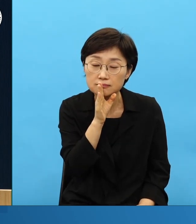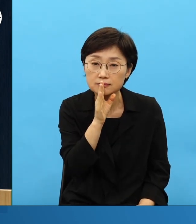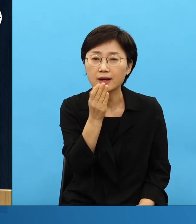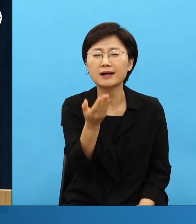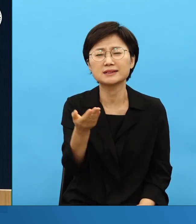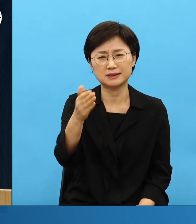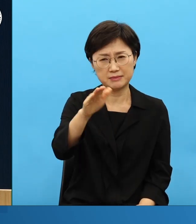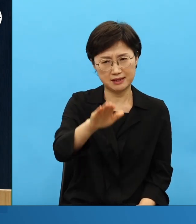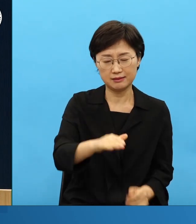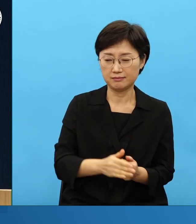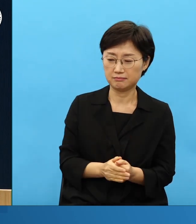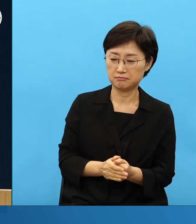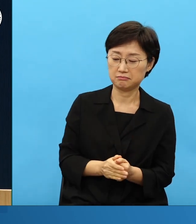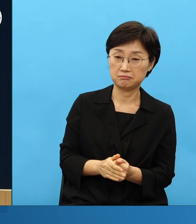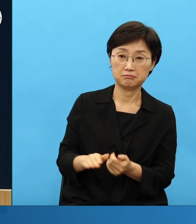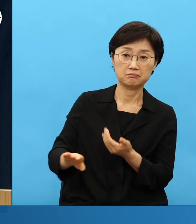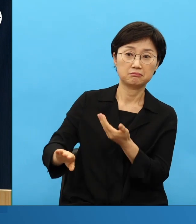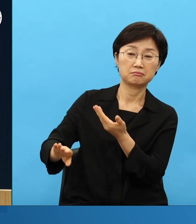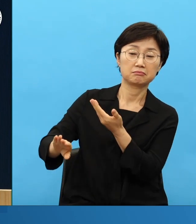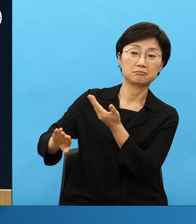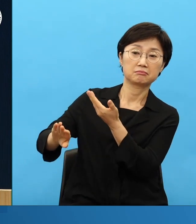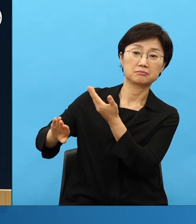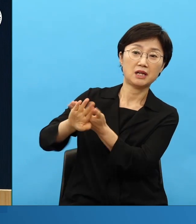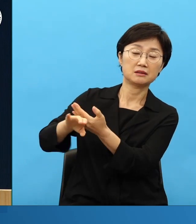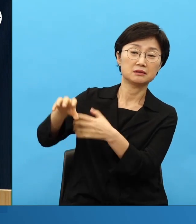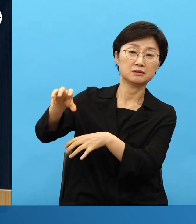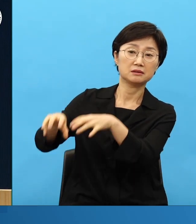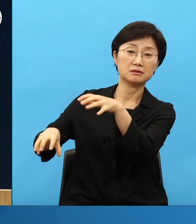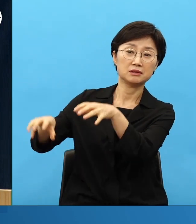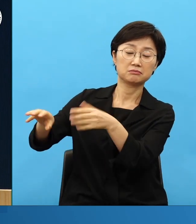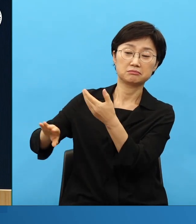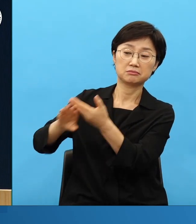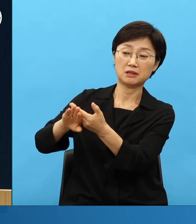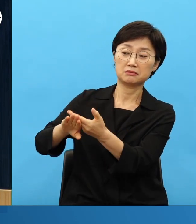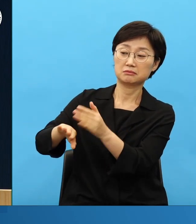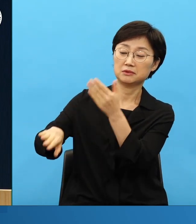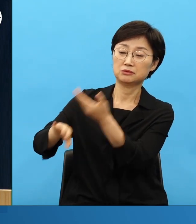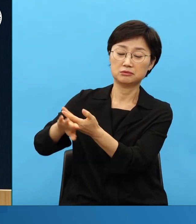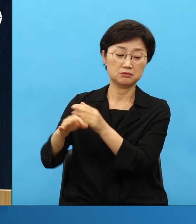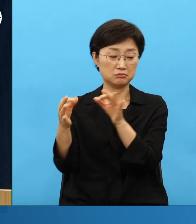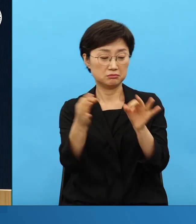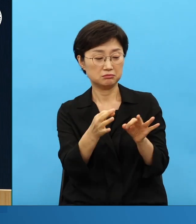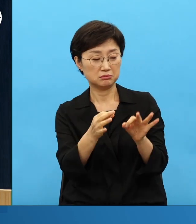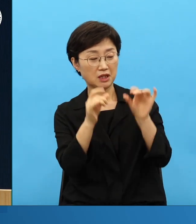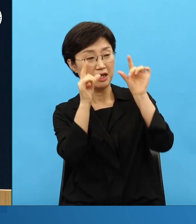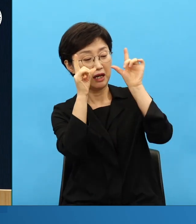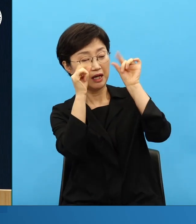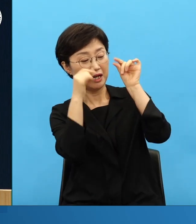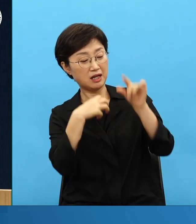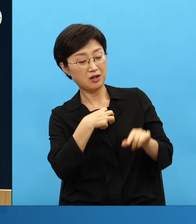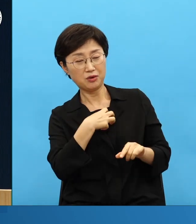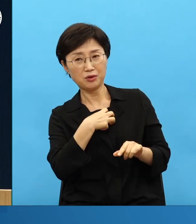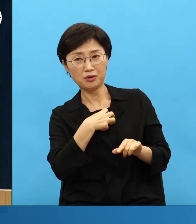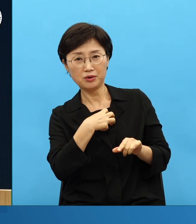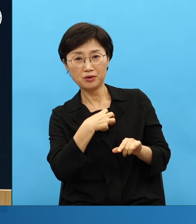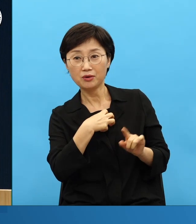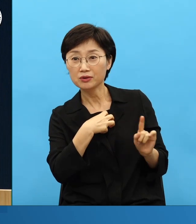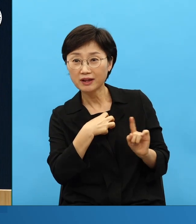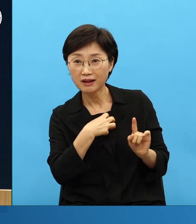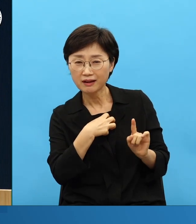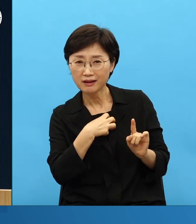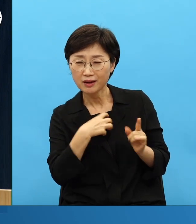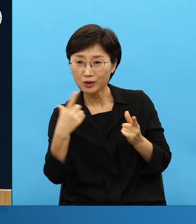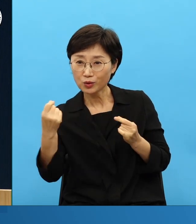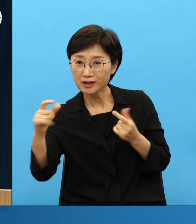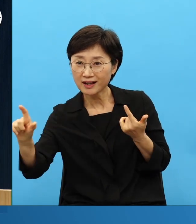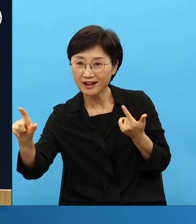있는 다른 아빠 엄마들이 그렇게 잠을 안 자고 찾지는 않습니다. But other neighbors, other parents, they won't go without sleep to find